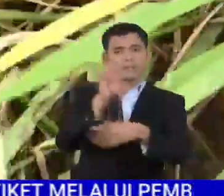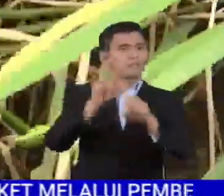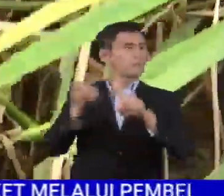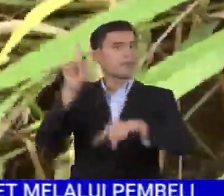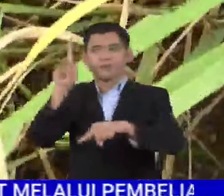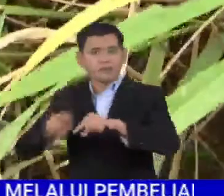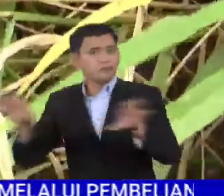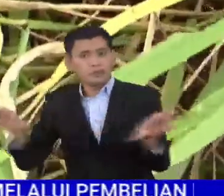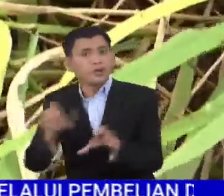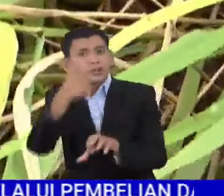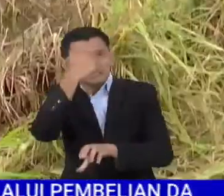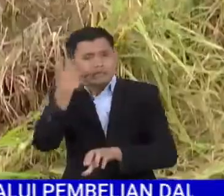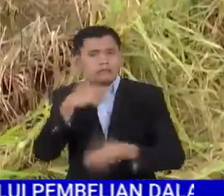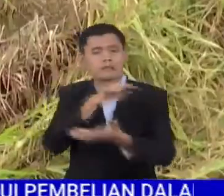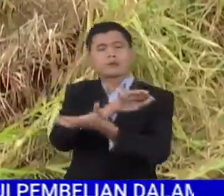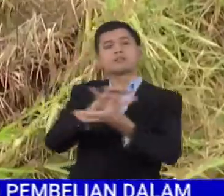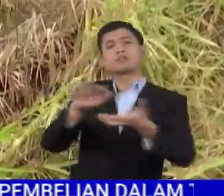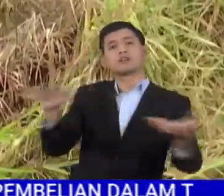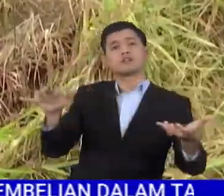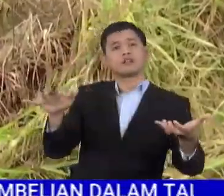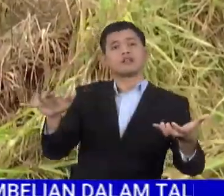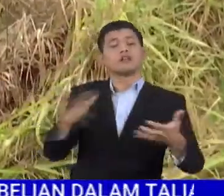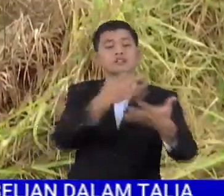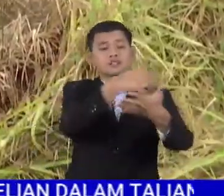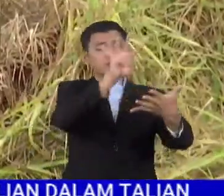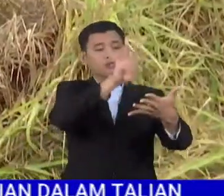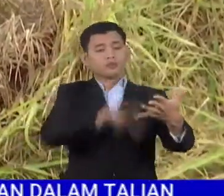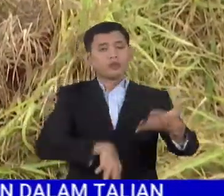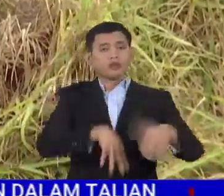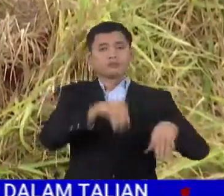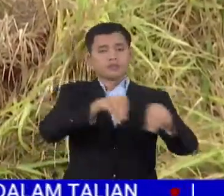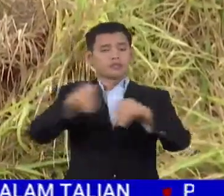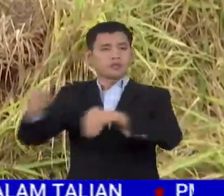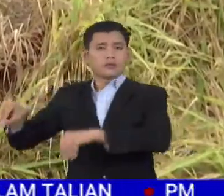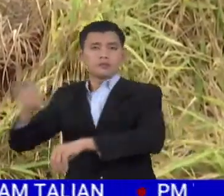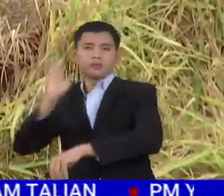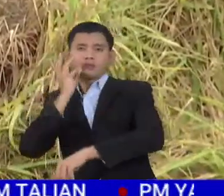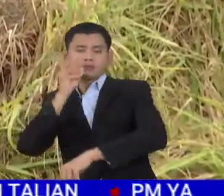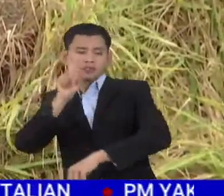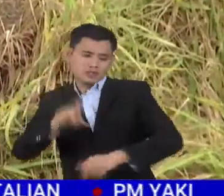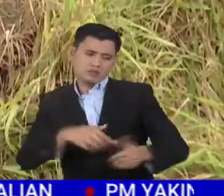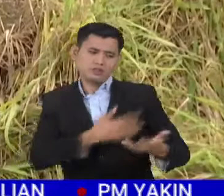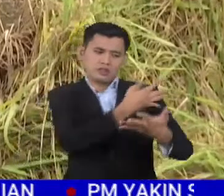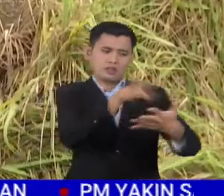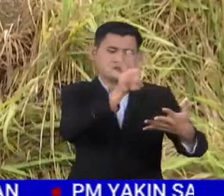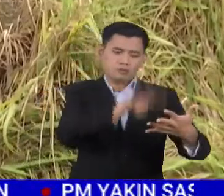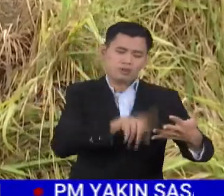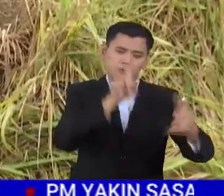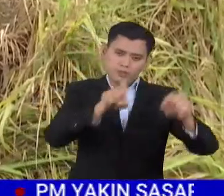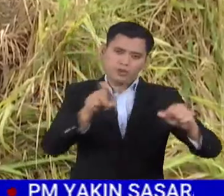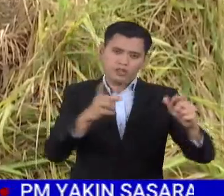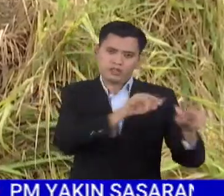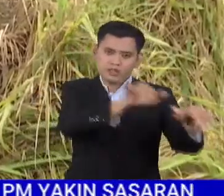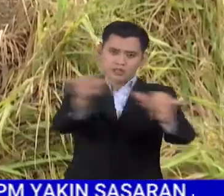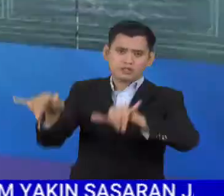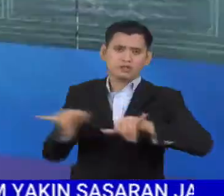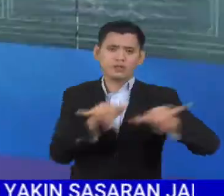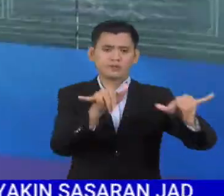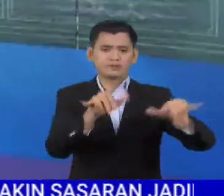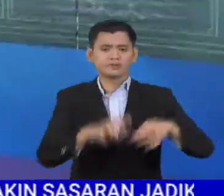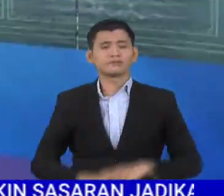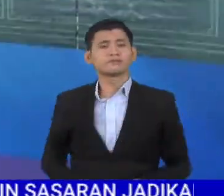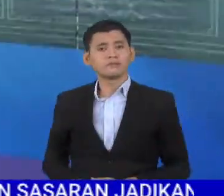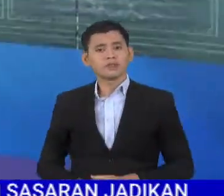Nuri campur menyuruh pesawat mematuhi jadwal penanaman padi disiarkan Mada supaya jadwal pengairan sawah dapat diselaraskan